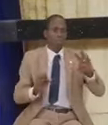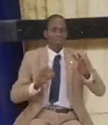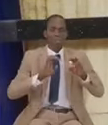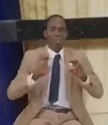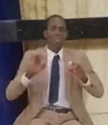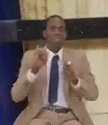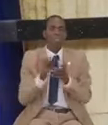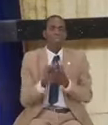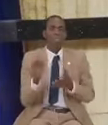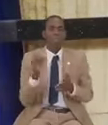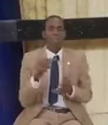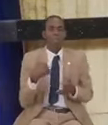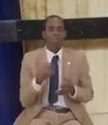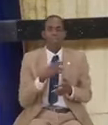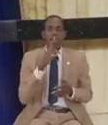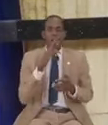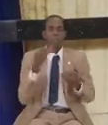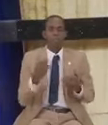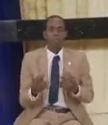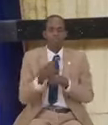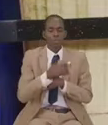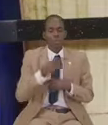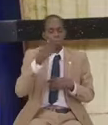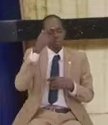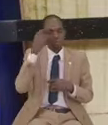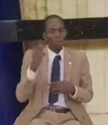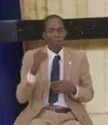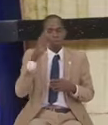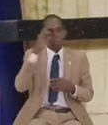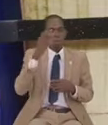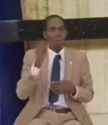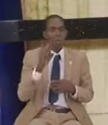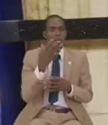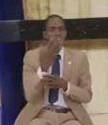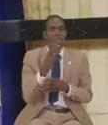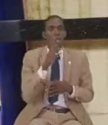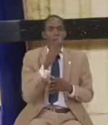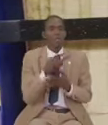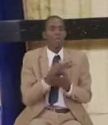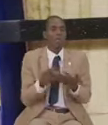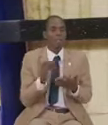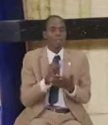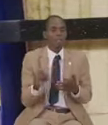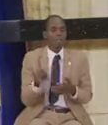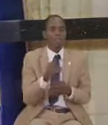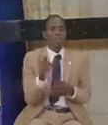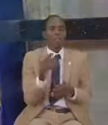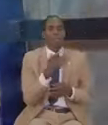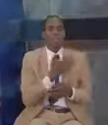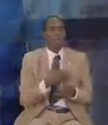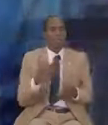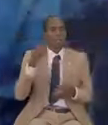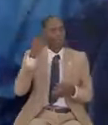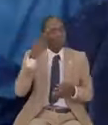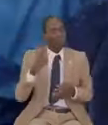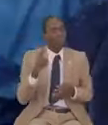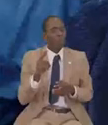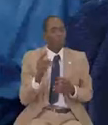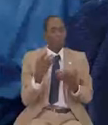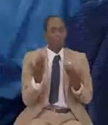c'est c'est là où nous sommes aujourd'hui les hommes rendant l'âme de terreur dans l'attente de